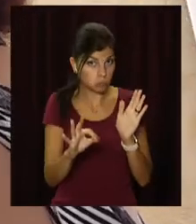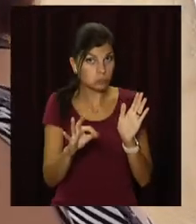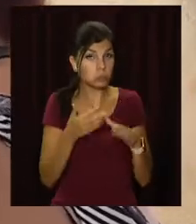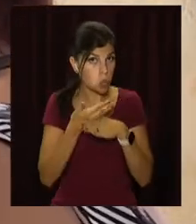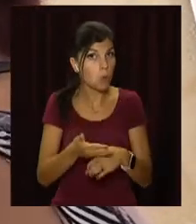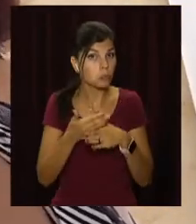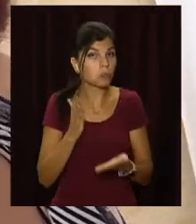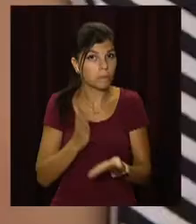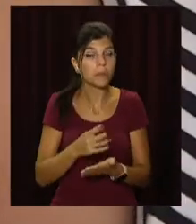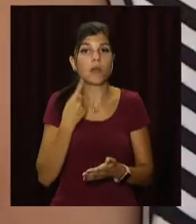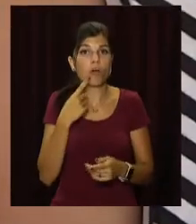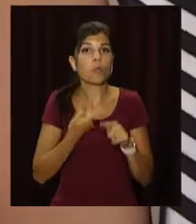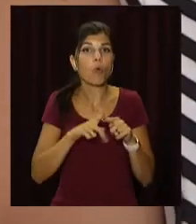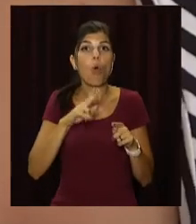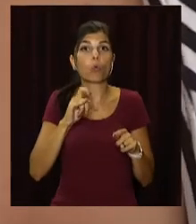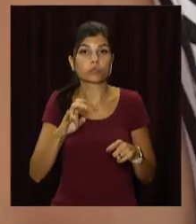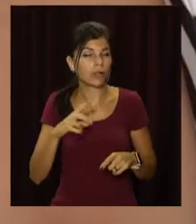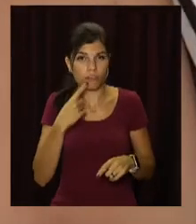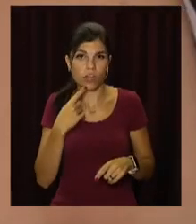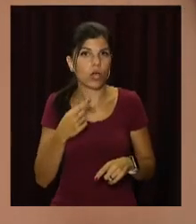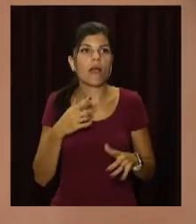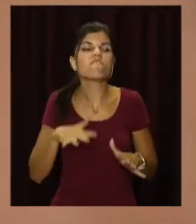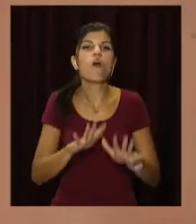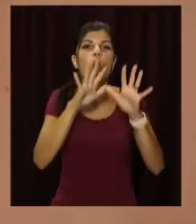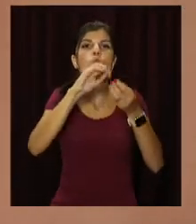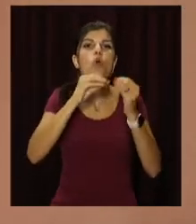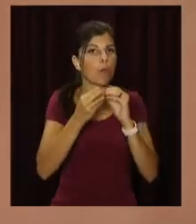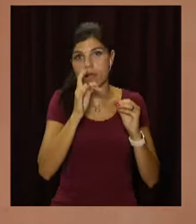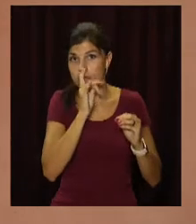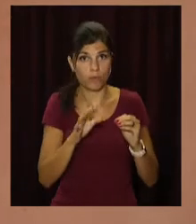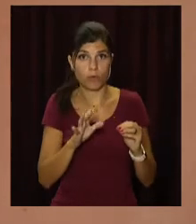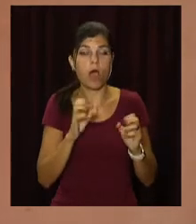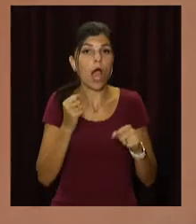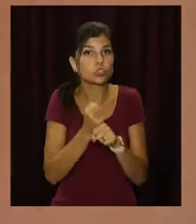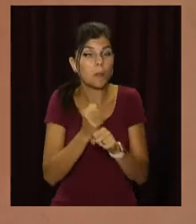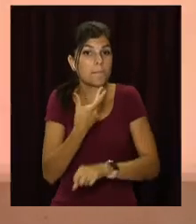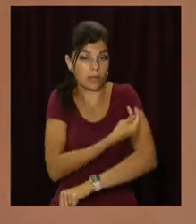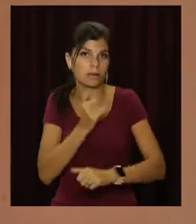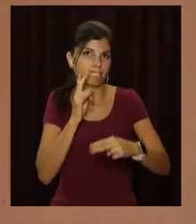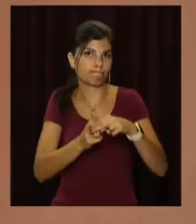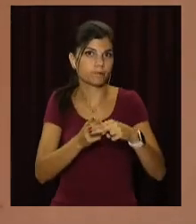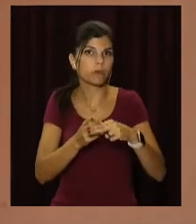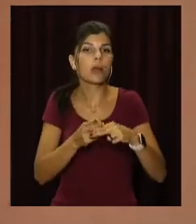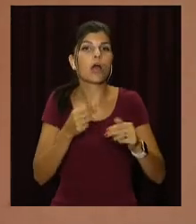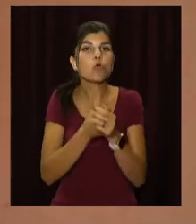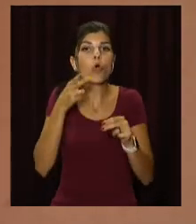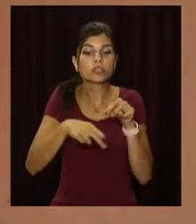91-95%. Тому, підкреслює Кузін, не слід чекати наступної хвилі захворювання, а зробити щеплення. До